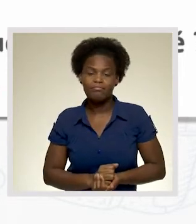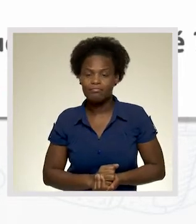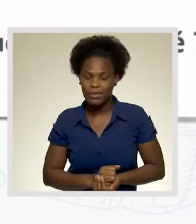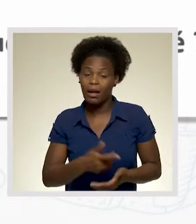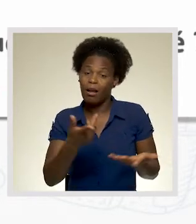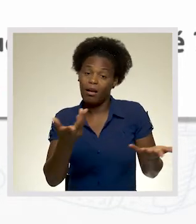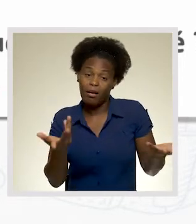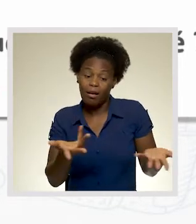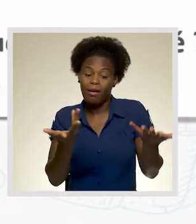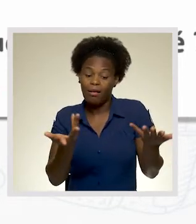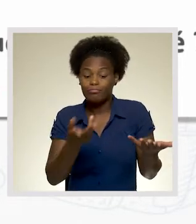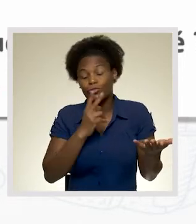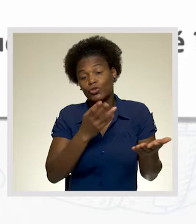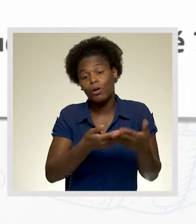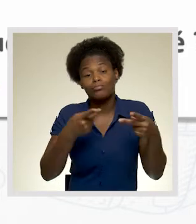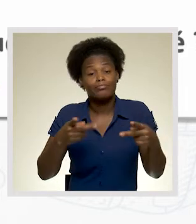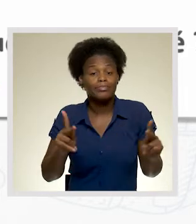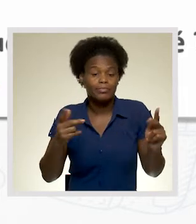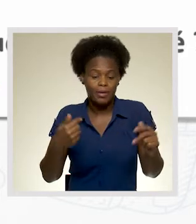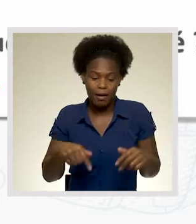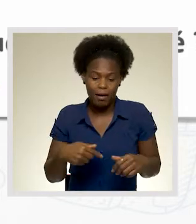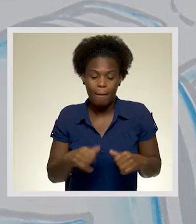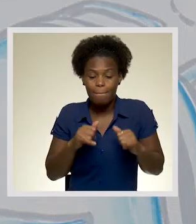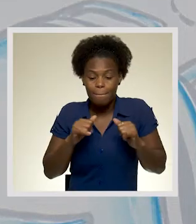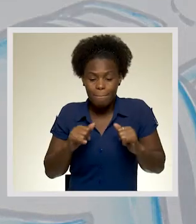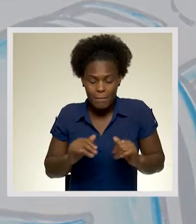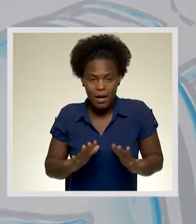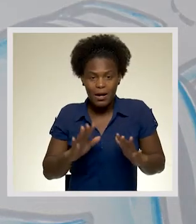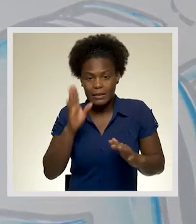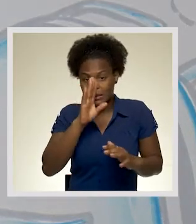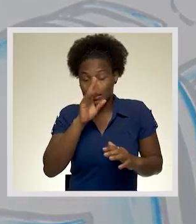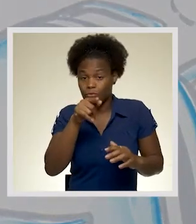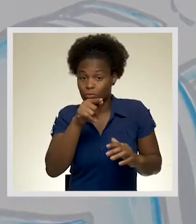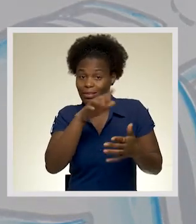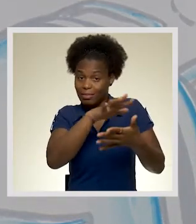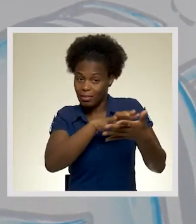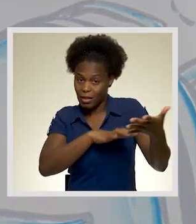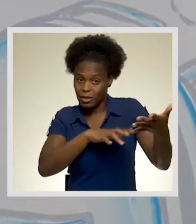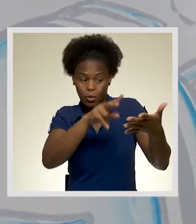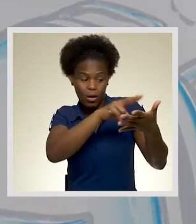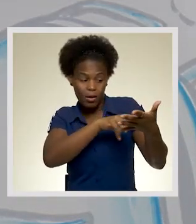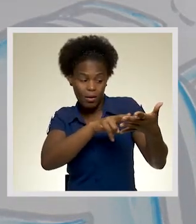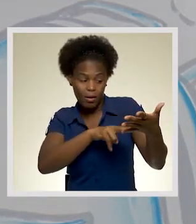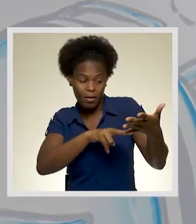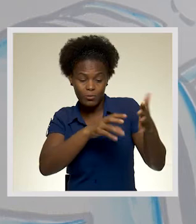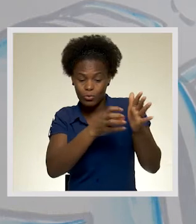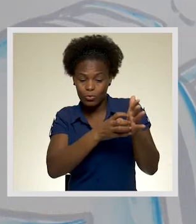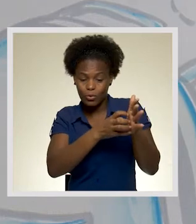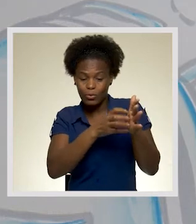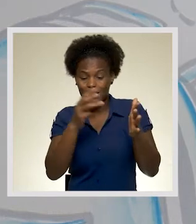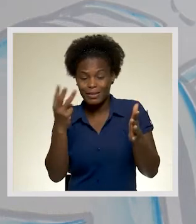Donc, vous avez la réponse libre, mais si vous lisez le texte du